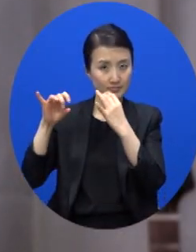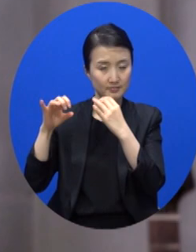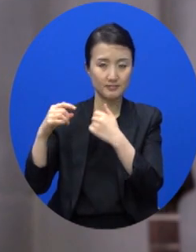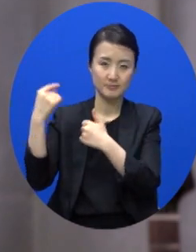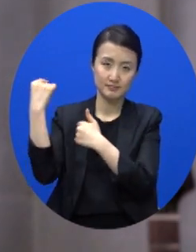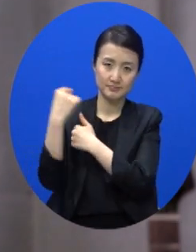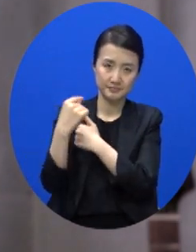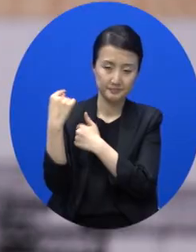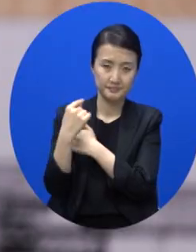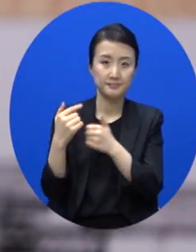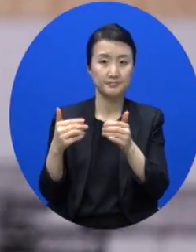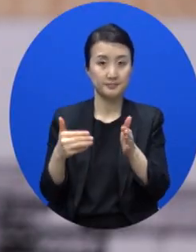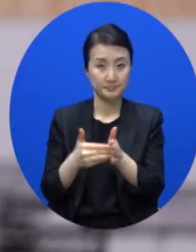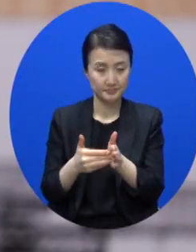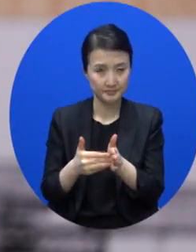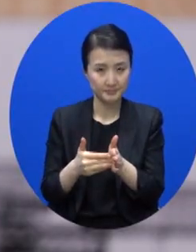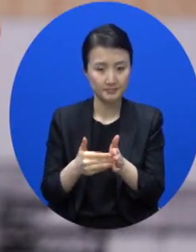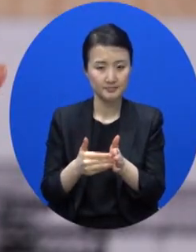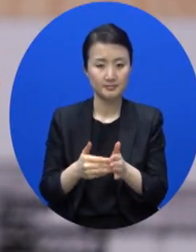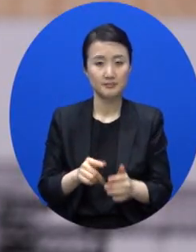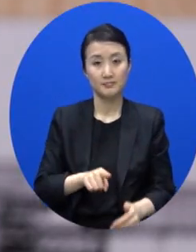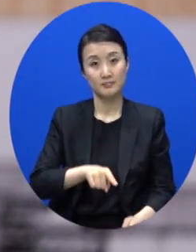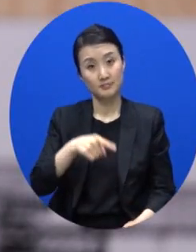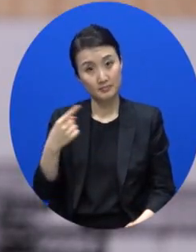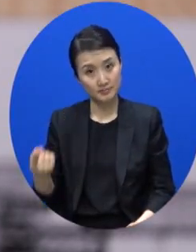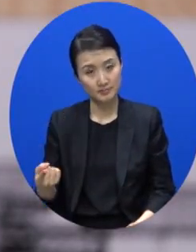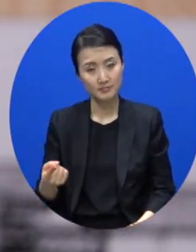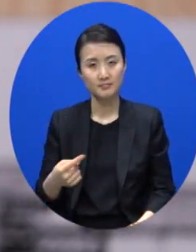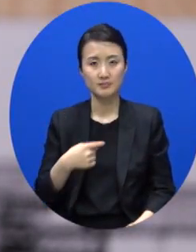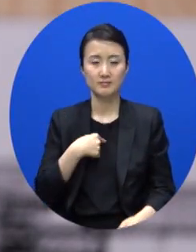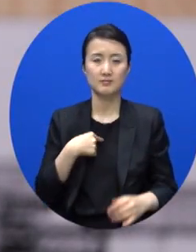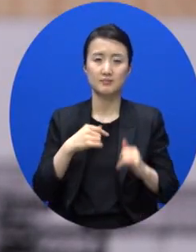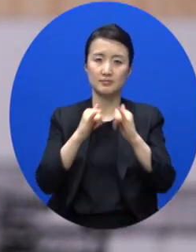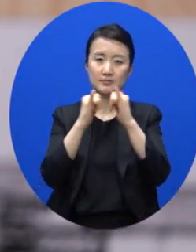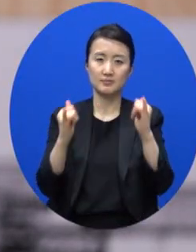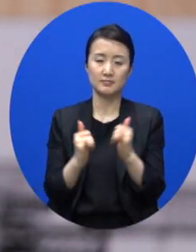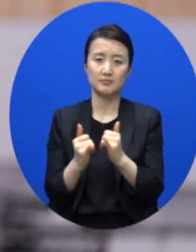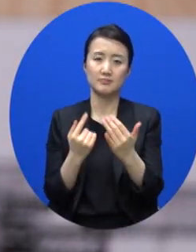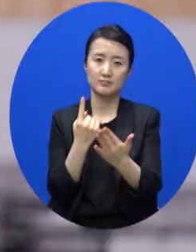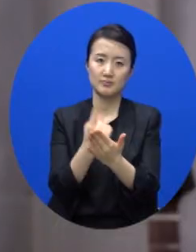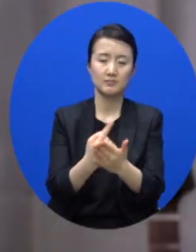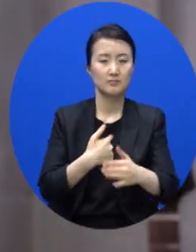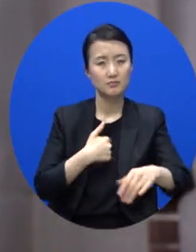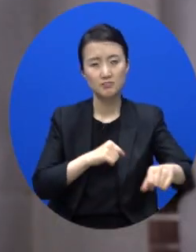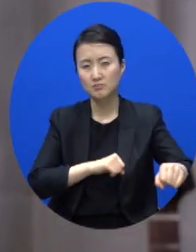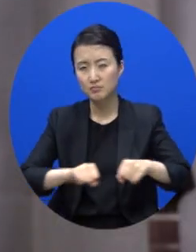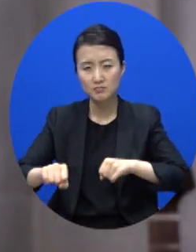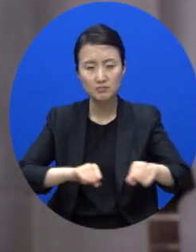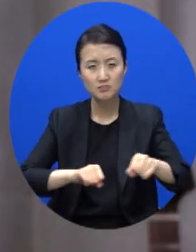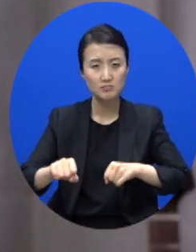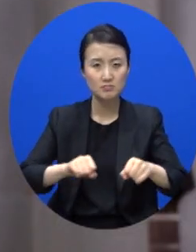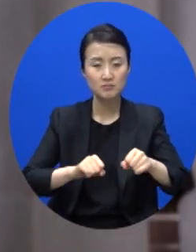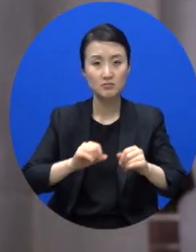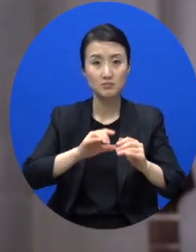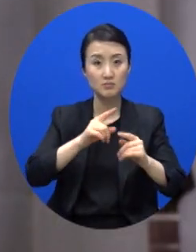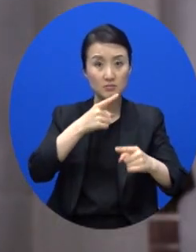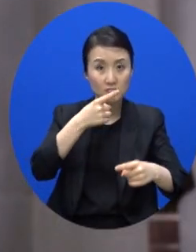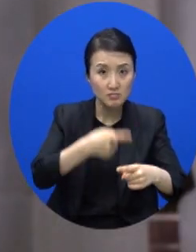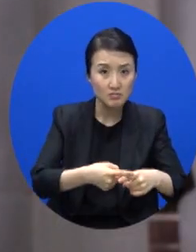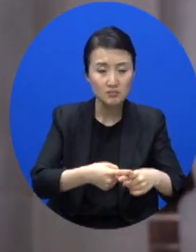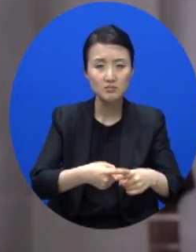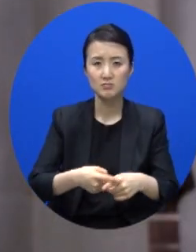배워서 제가 이제 사회에 막 활동하고 있는 도중에 지병으로서 우리